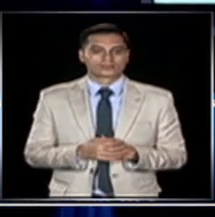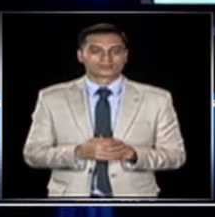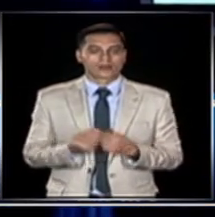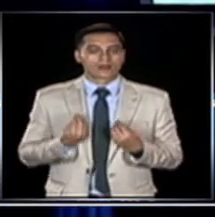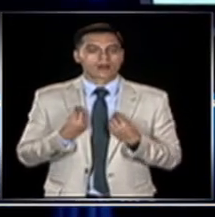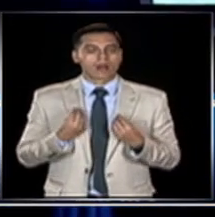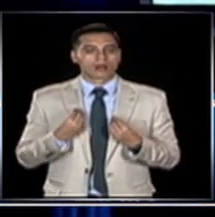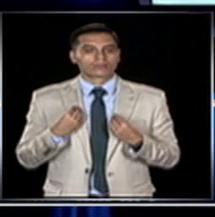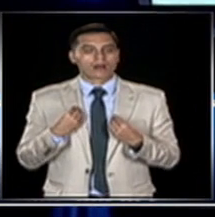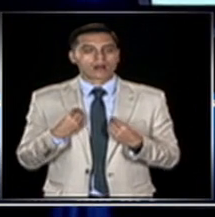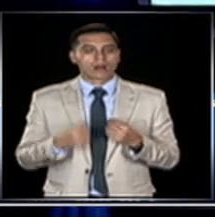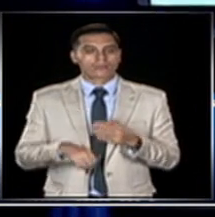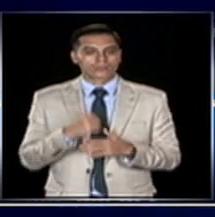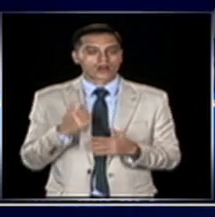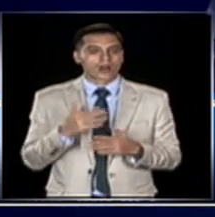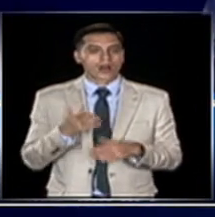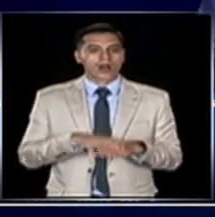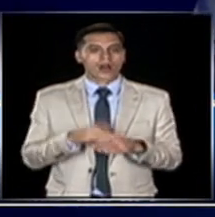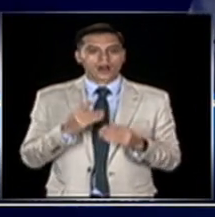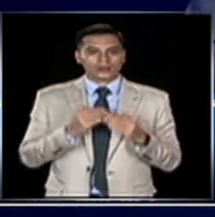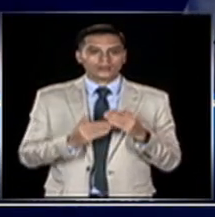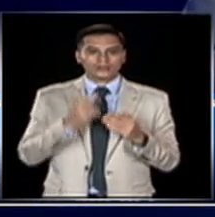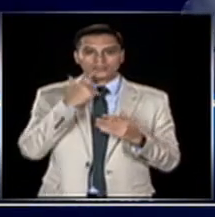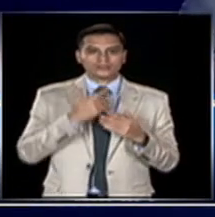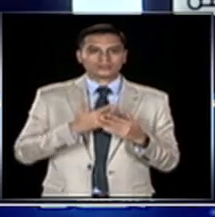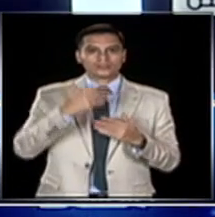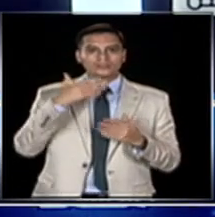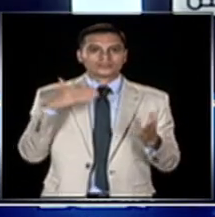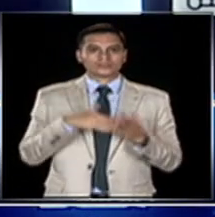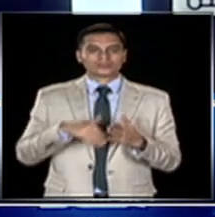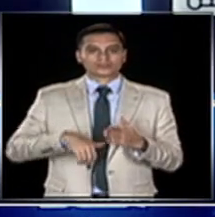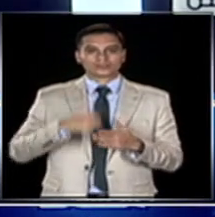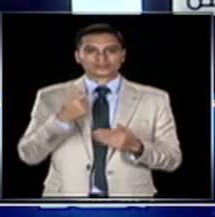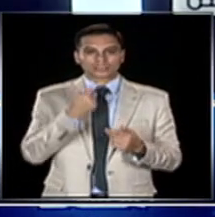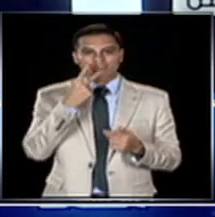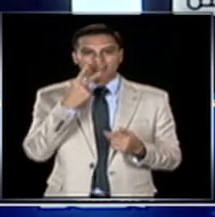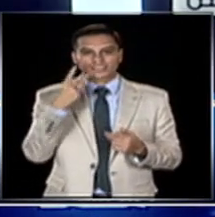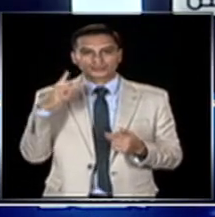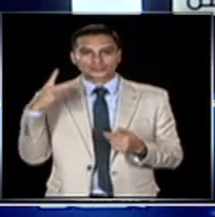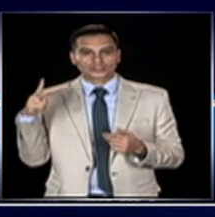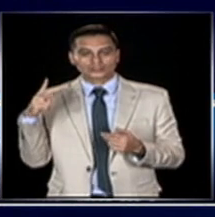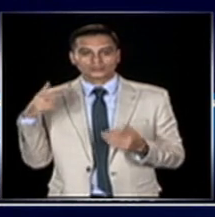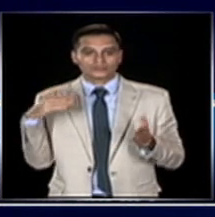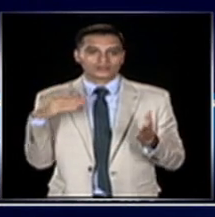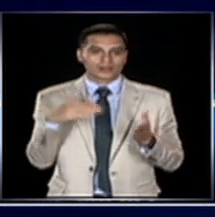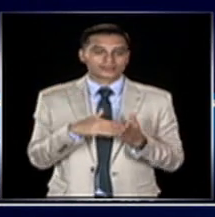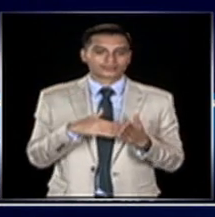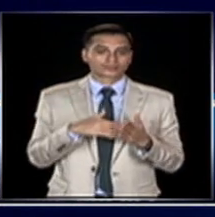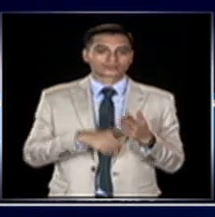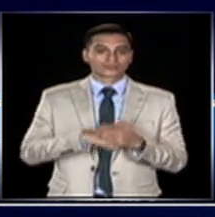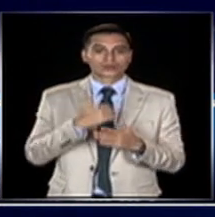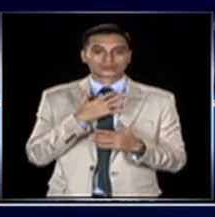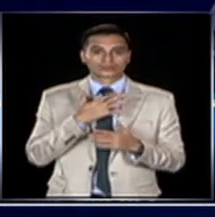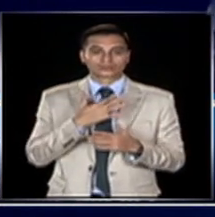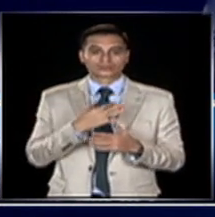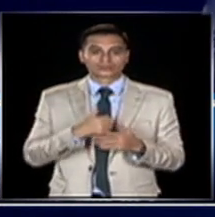فضل أكبر لاعب لغاية ما نادال حطم الرقم في 2022 لما كسب البطولة دي